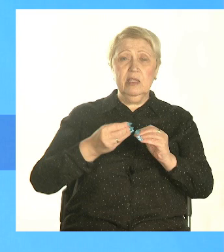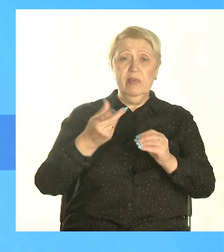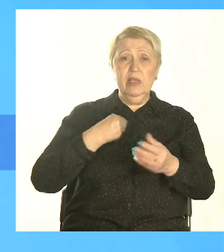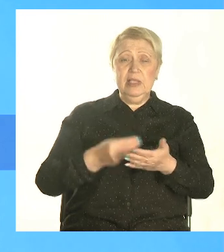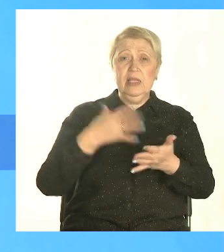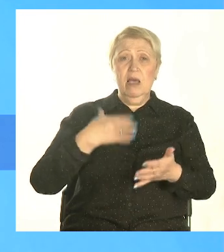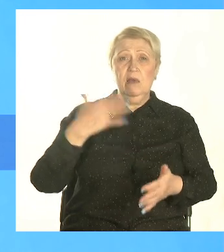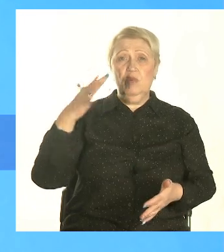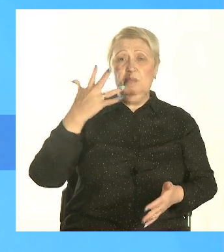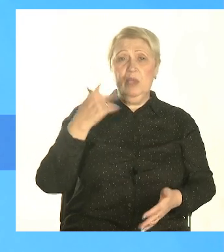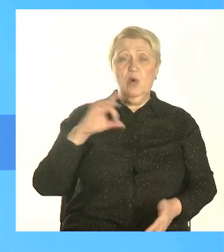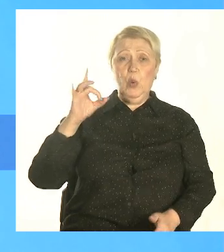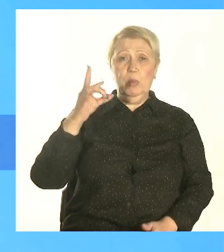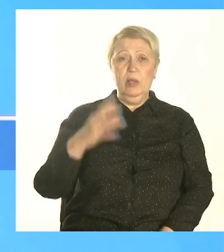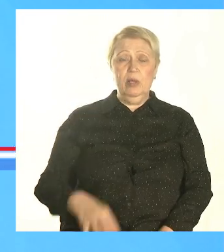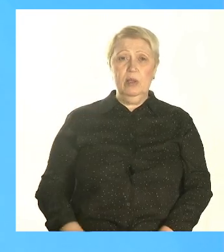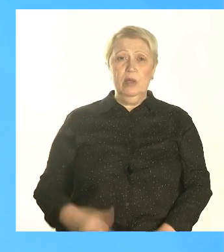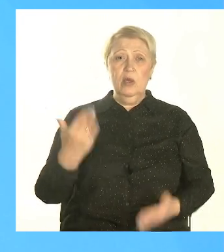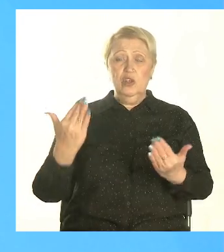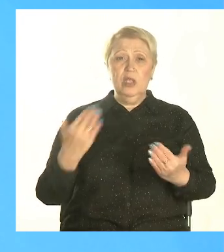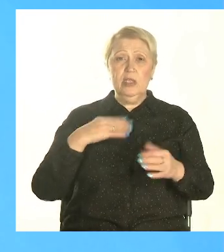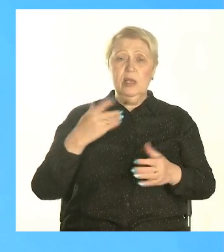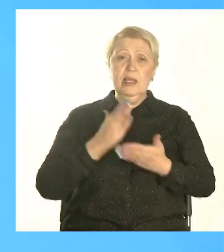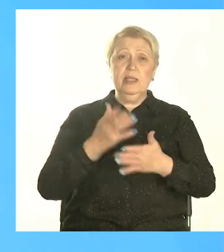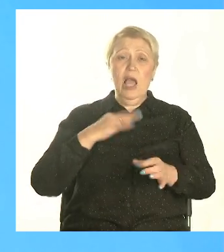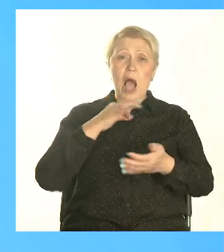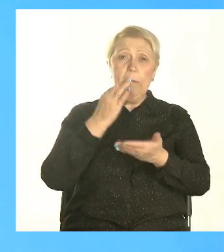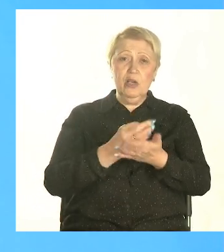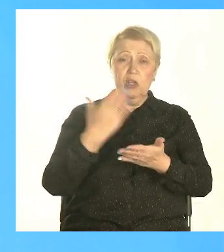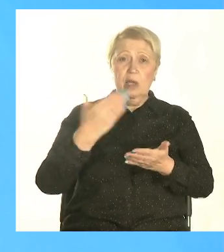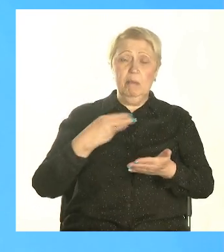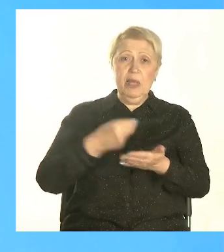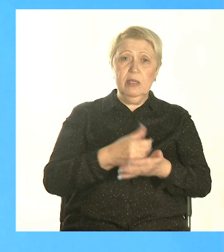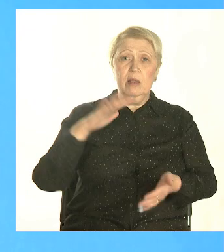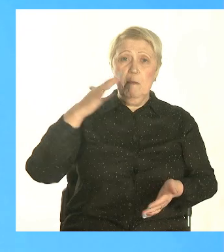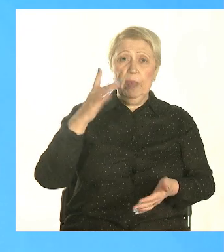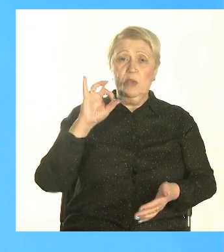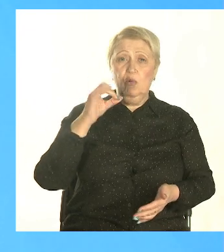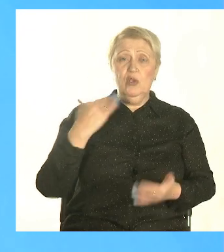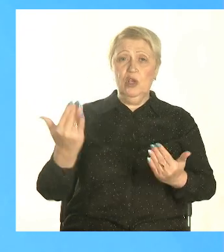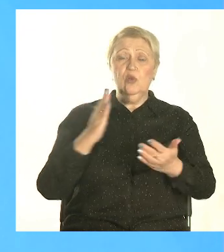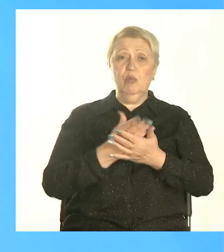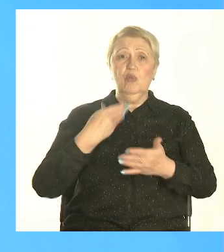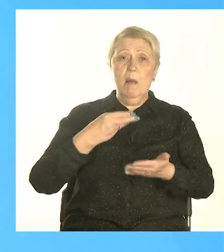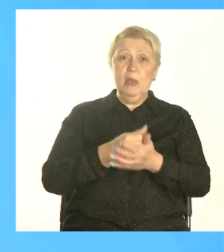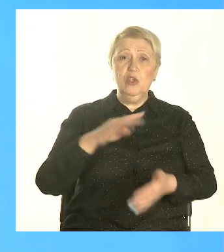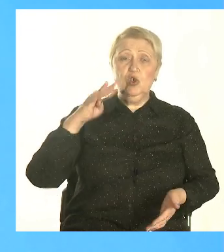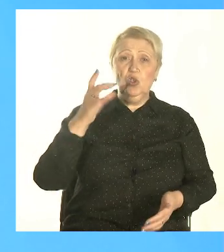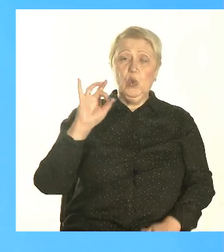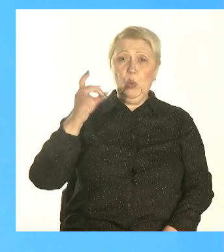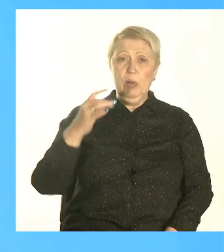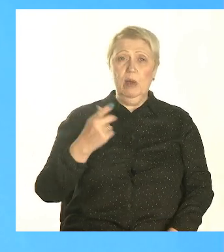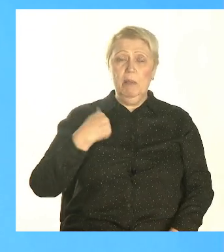за 2 рубля. То есть сейчас поступает обращение граждан и говорят, я платил 2 рубля, сейчас буду платить 4 рубля. И когда мы говорим